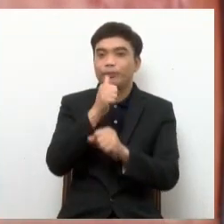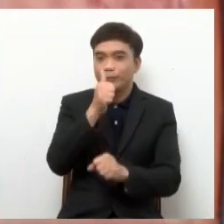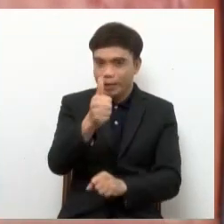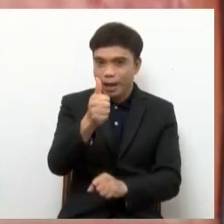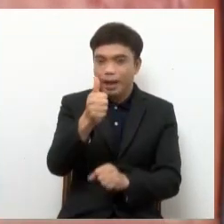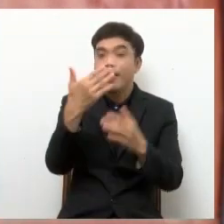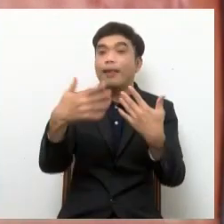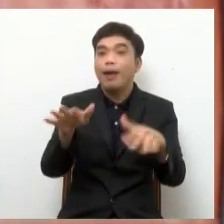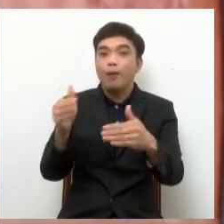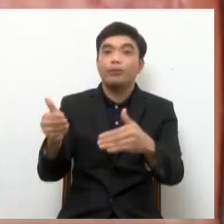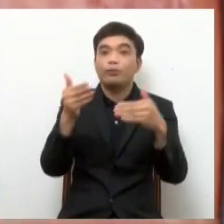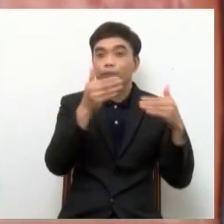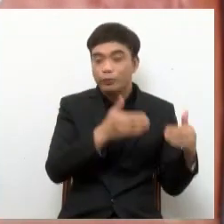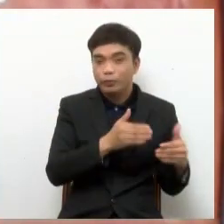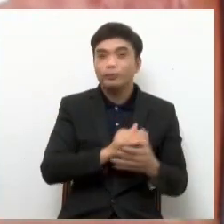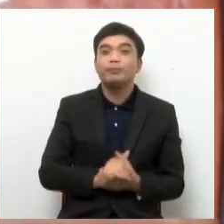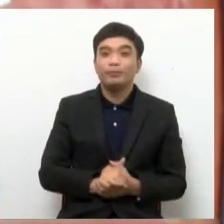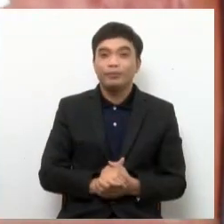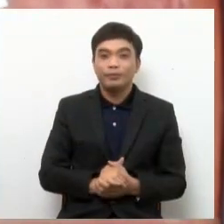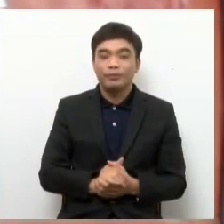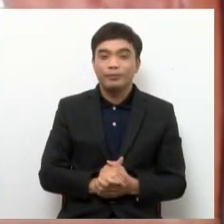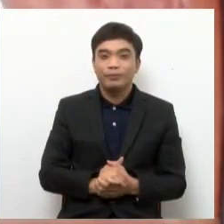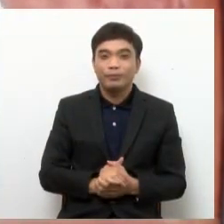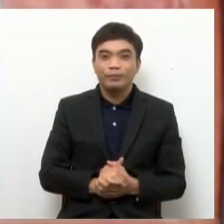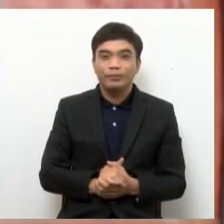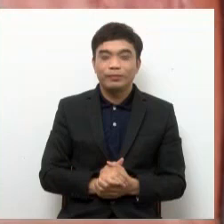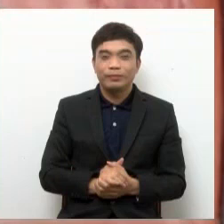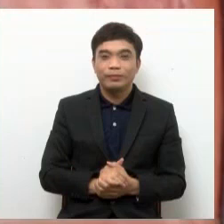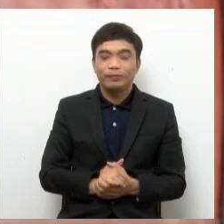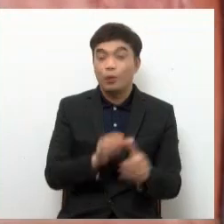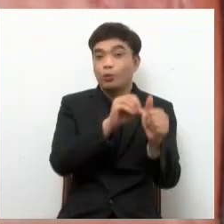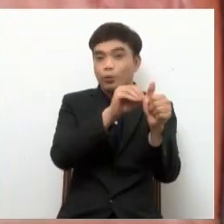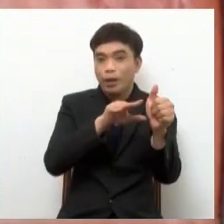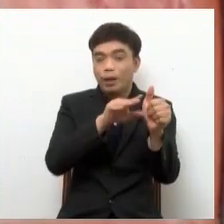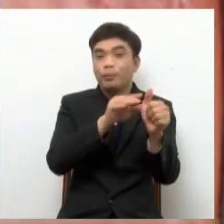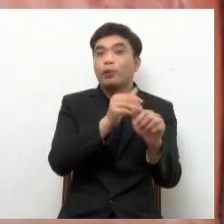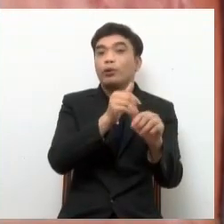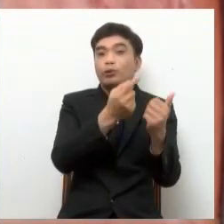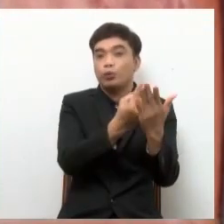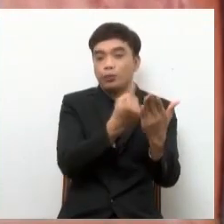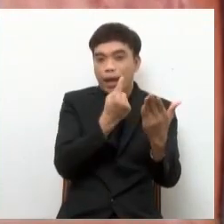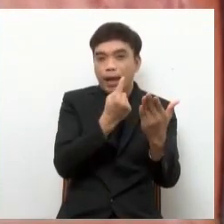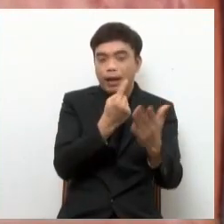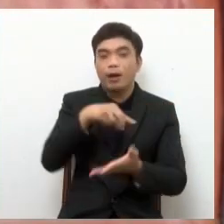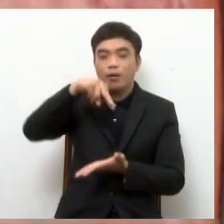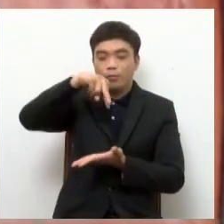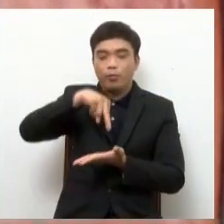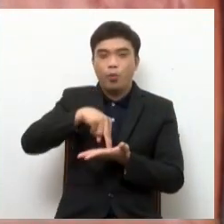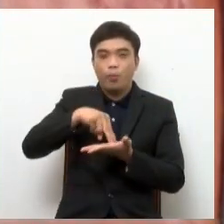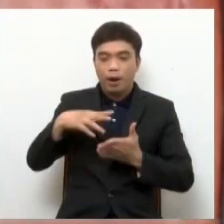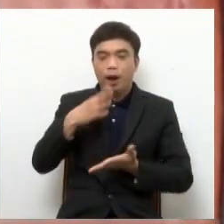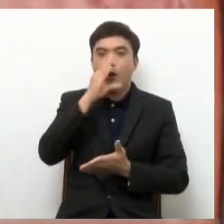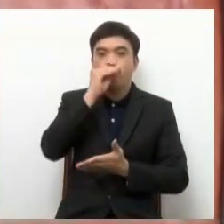ให้นักเรียนได้นำตัวแทนของนักเรียนนะครับออกมาพูดสรุปเกี่ยวกับการศึกษ